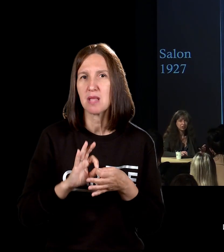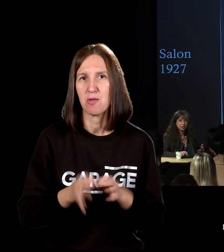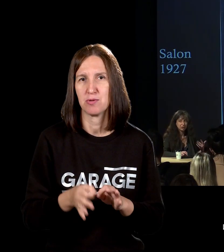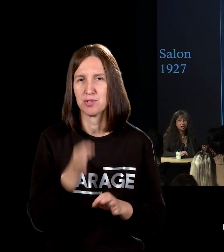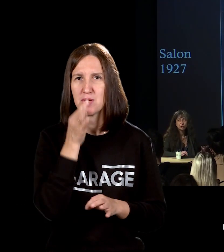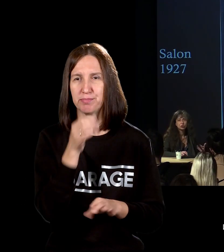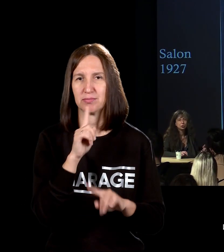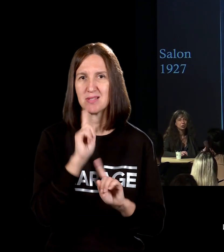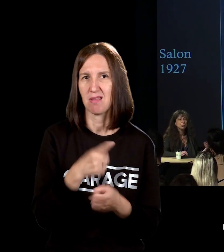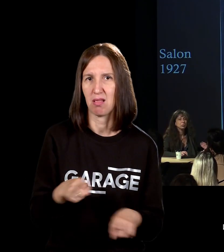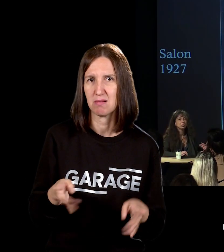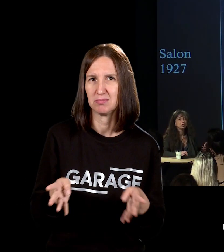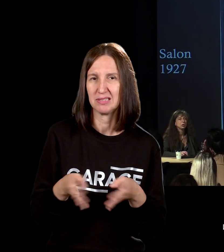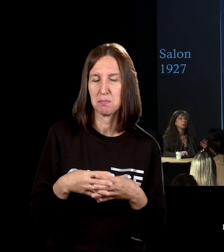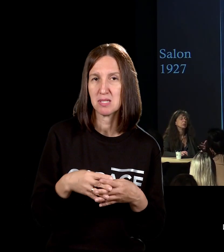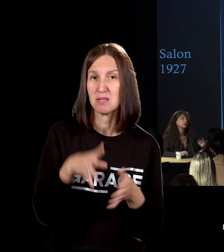и эротичности,